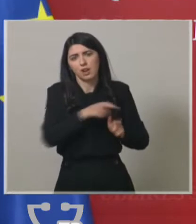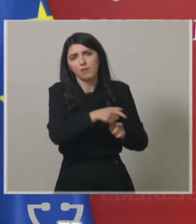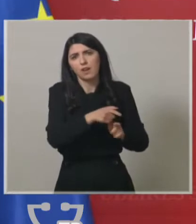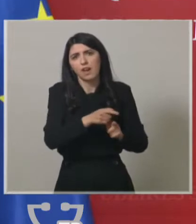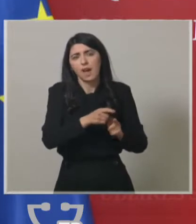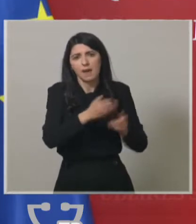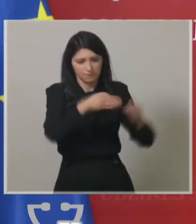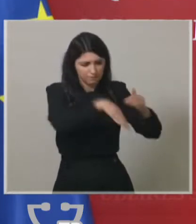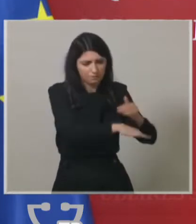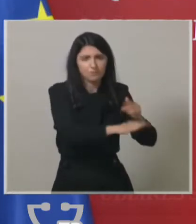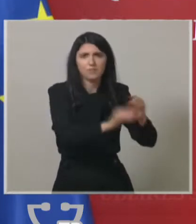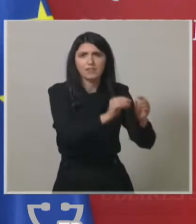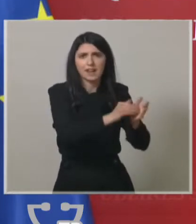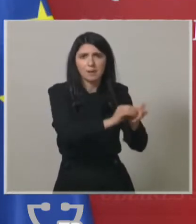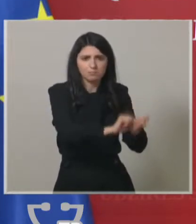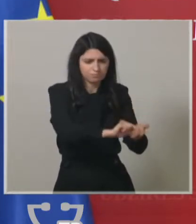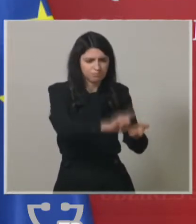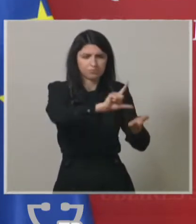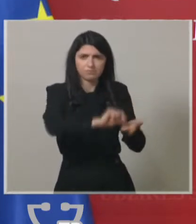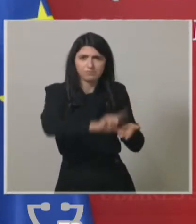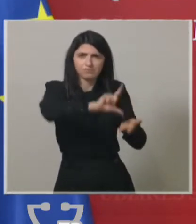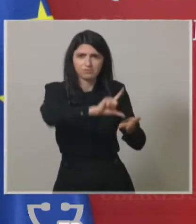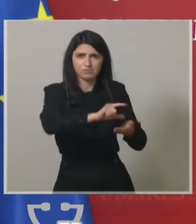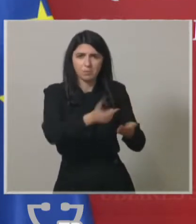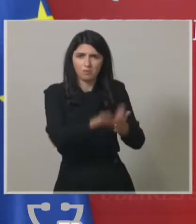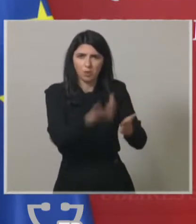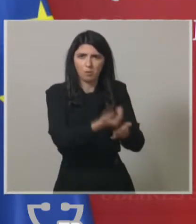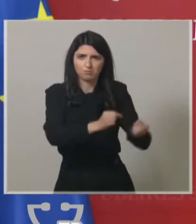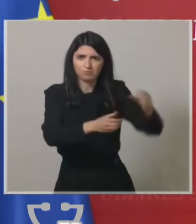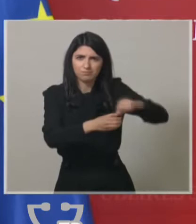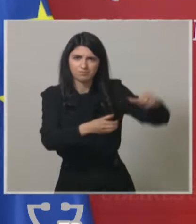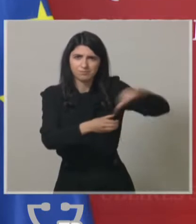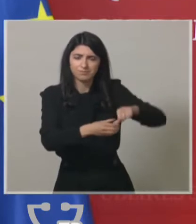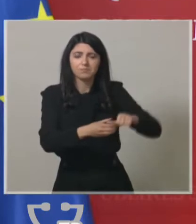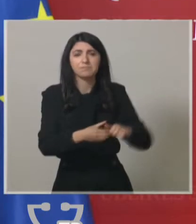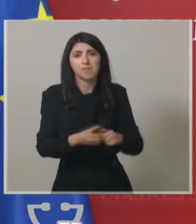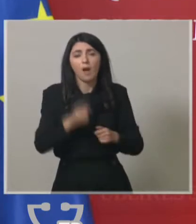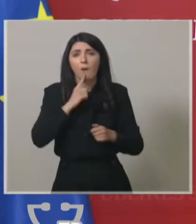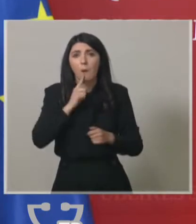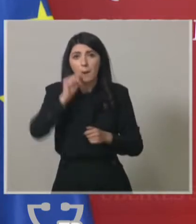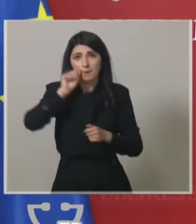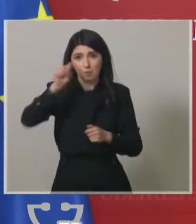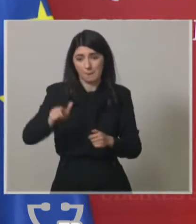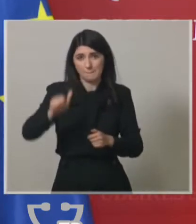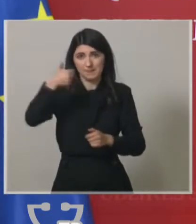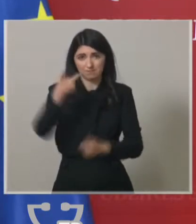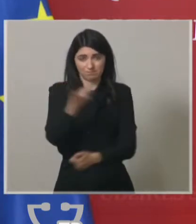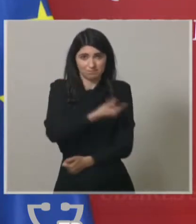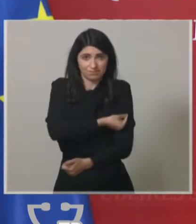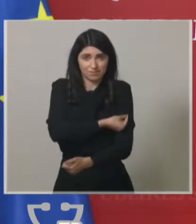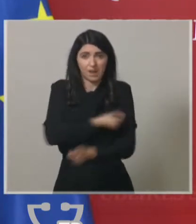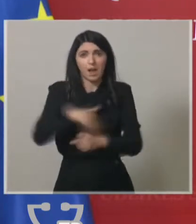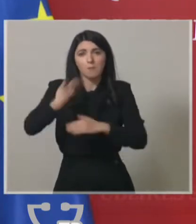излекуваат повеќе дози од вијалата. За секој граѓанин кој што ќе ја прими првата доза, веднаш ќе